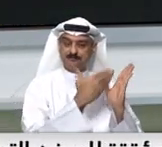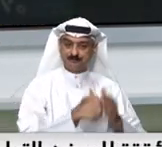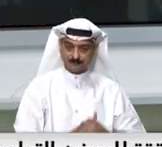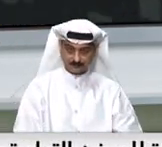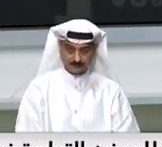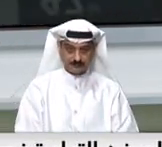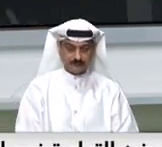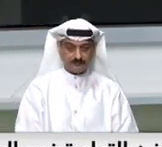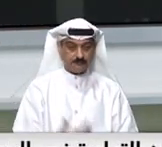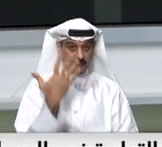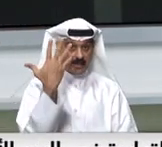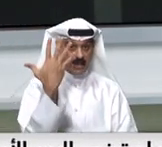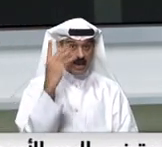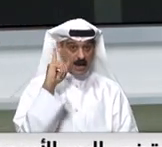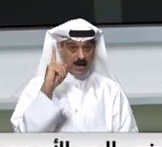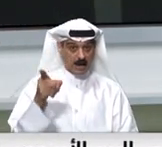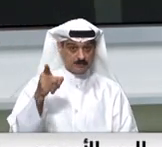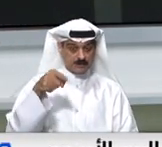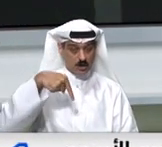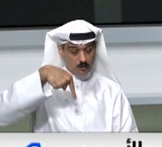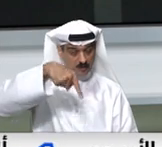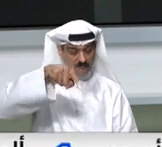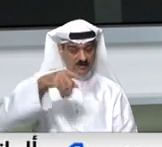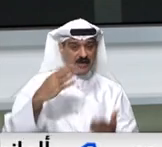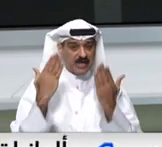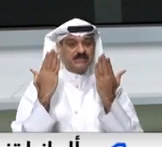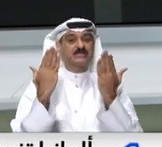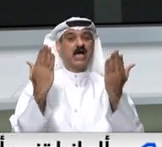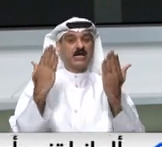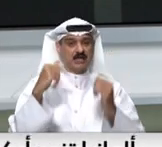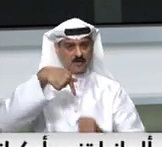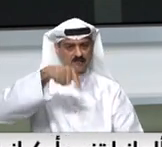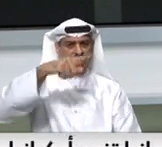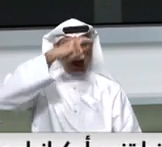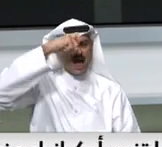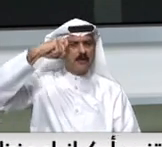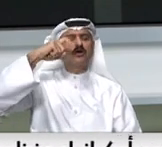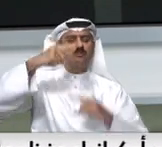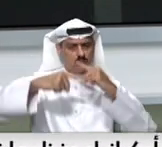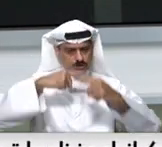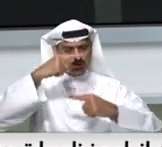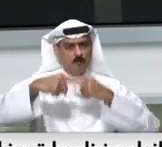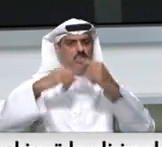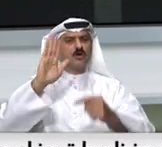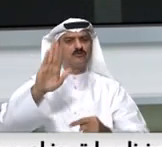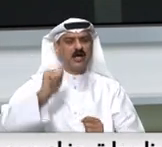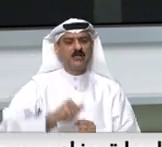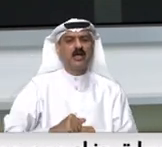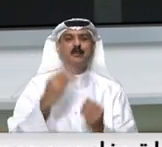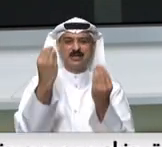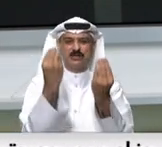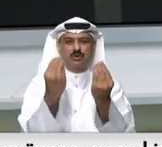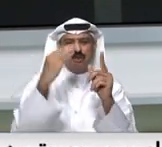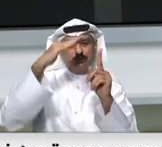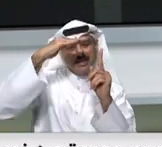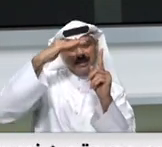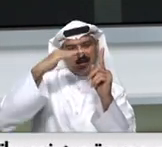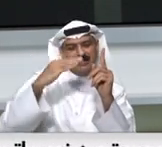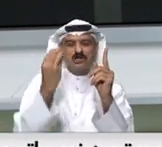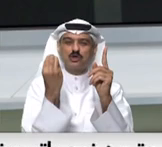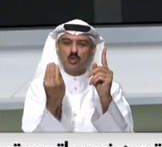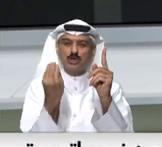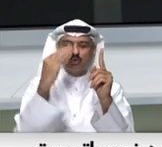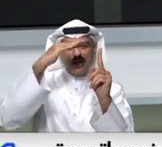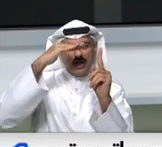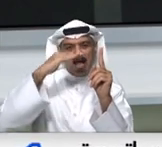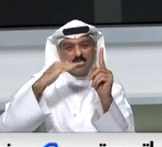اما الطقس المتوقع باذن الله خلال الايام الخمسه القادمه الاجواء الحاره مستمره ويانا لكن اقل من ما كانت عليه في الفتره الماضيه